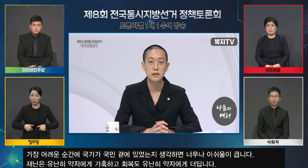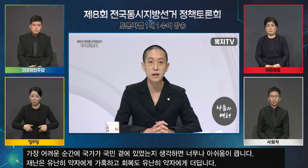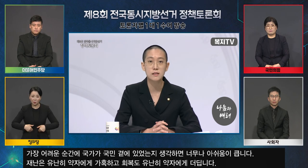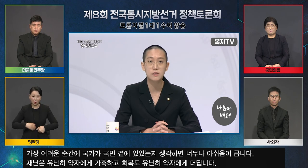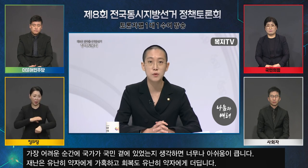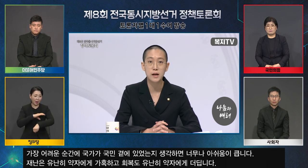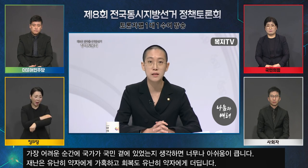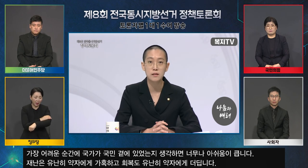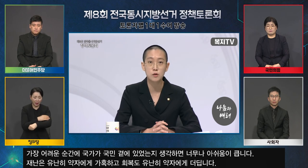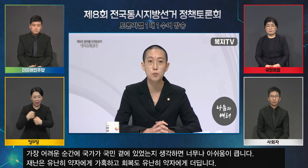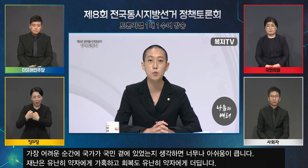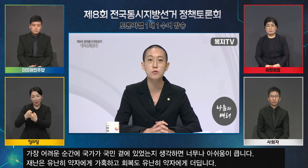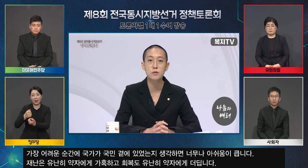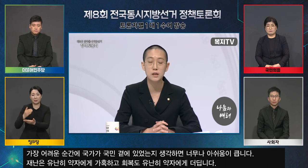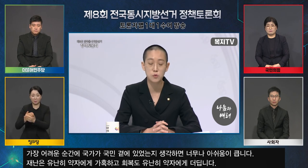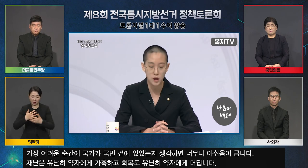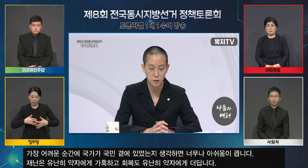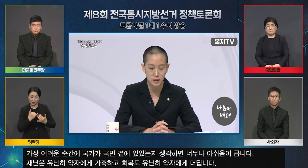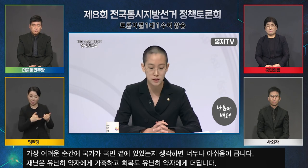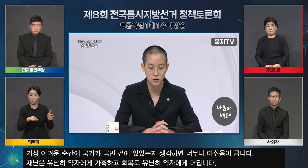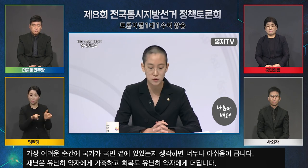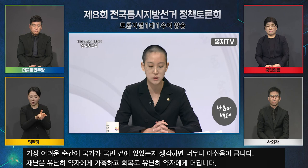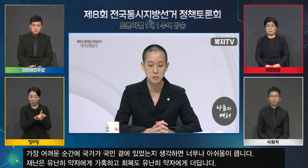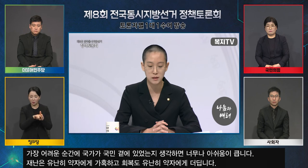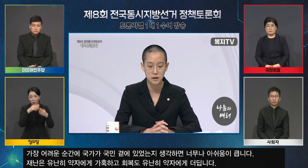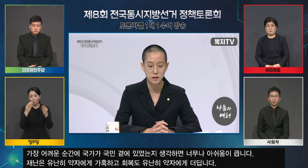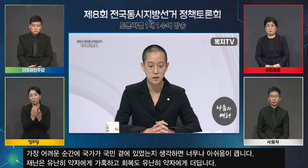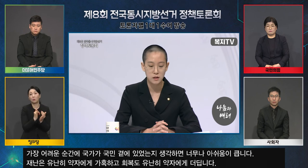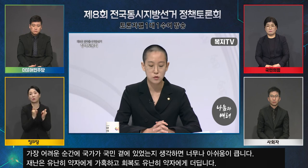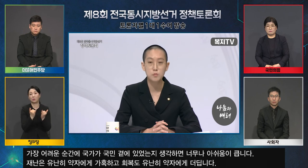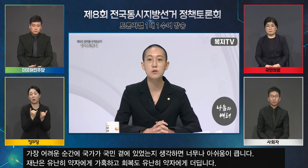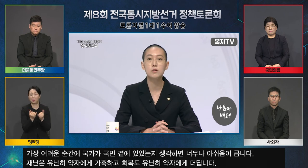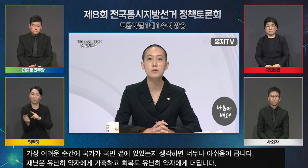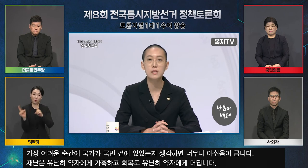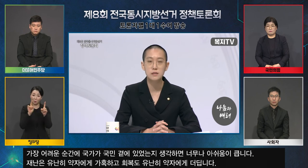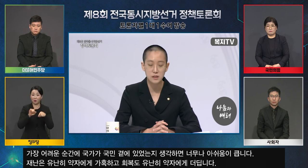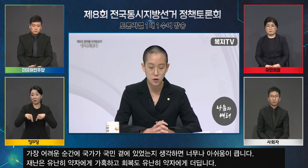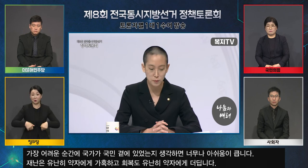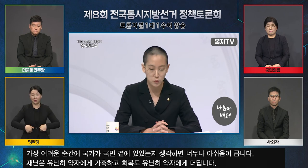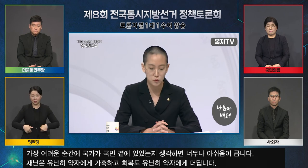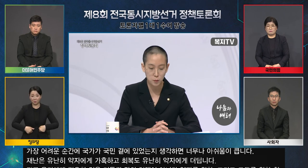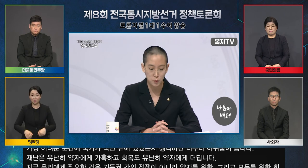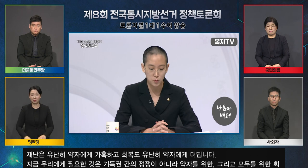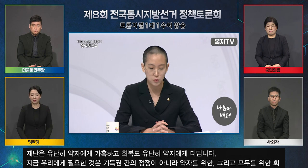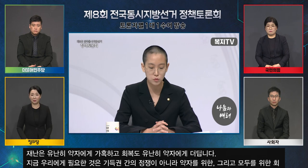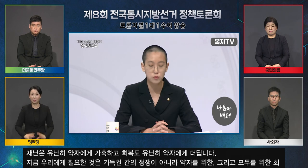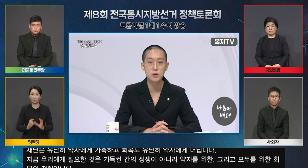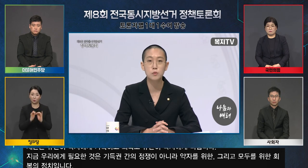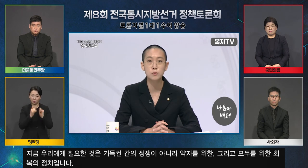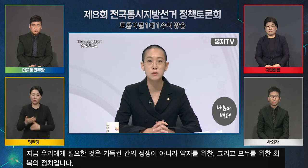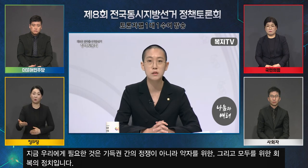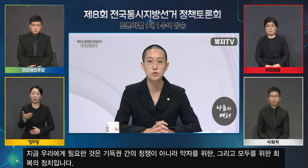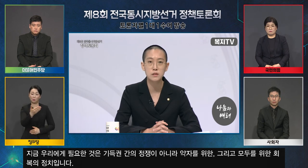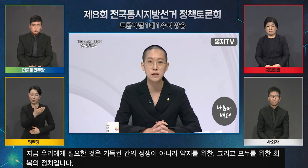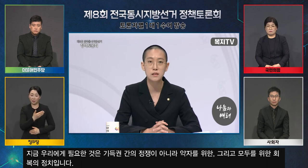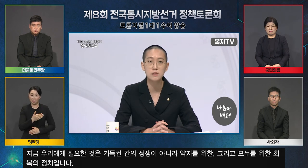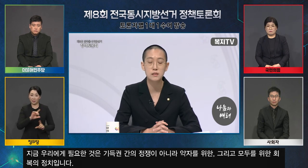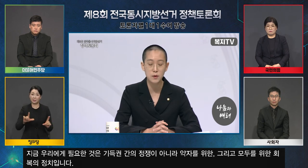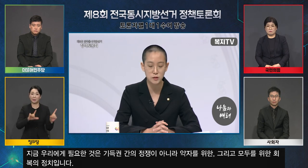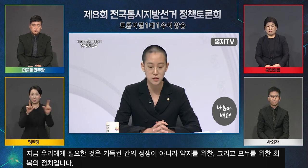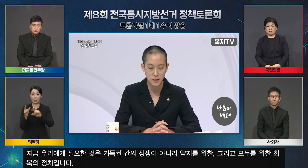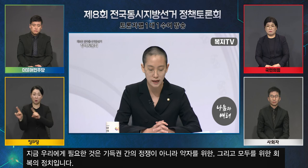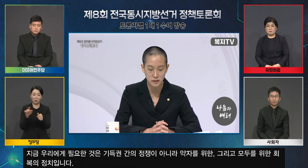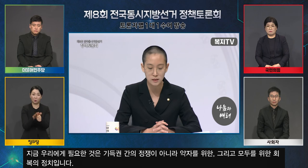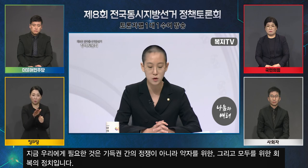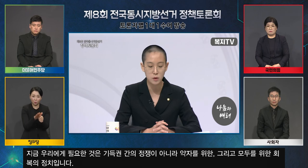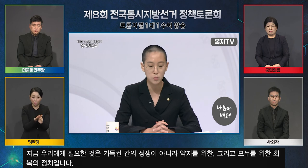아니라 약자를 위한 그리고 모두를 위한 회복의 정치입니다. 국민 여러분의 일상의 회복을 돕고 또 우리 공동체를 유지하는